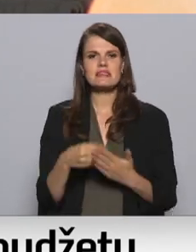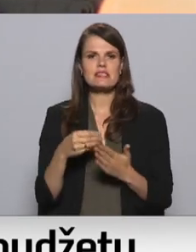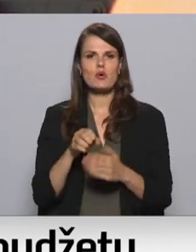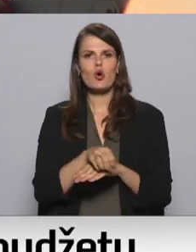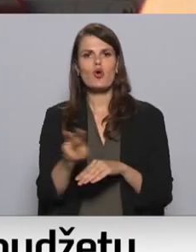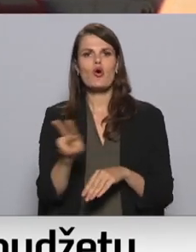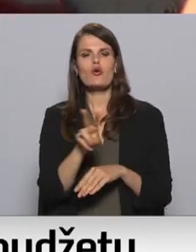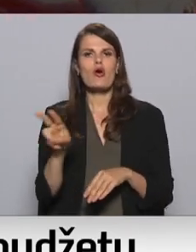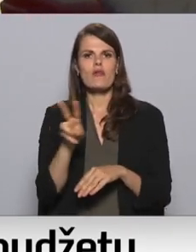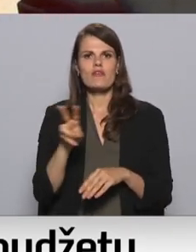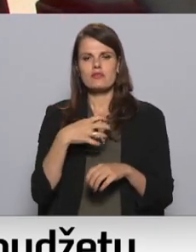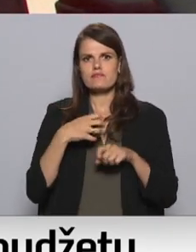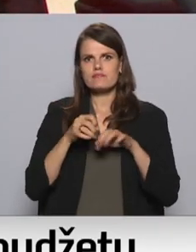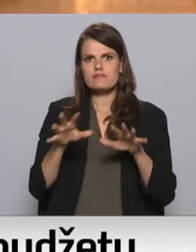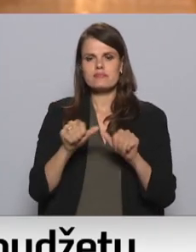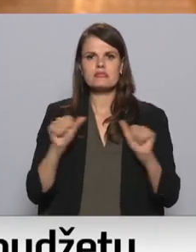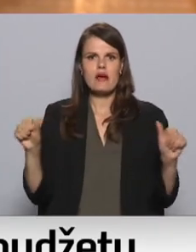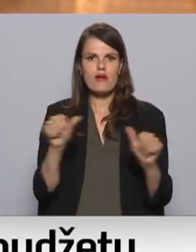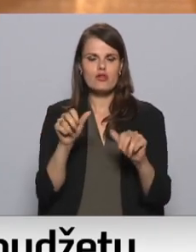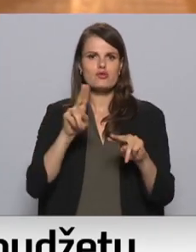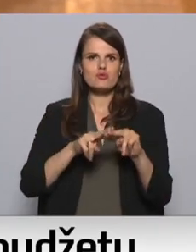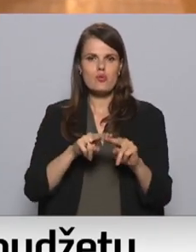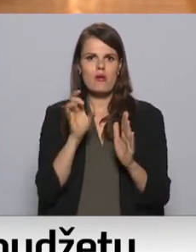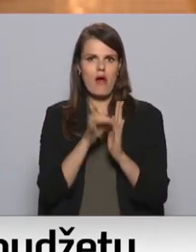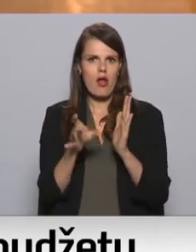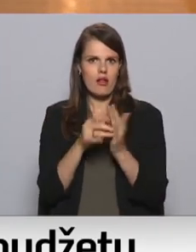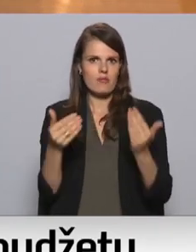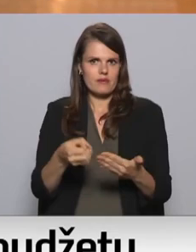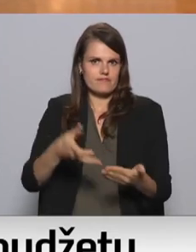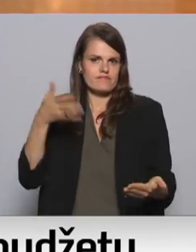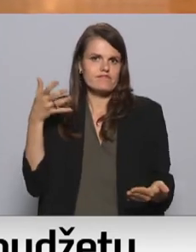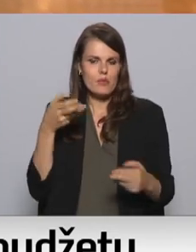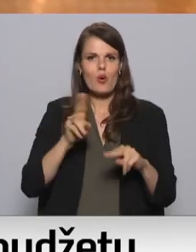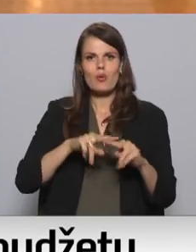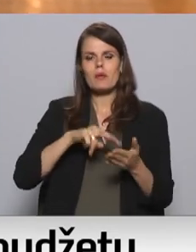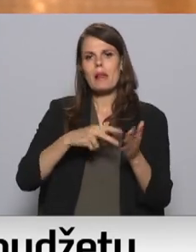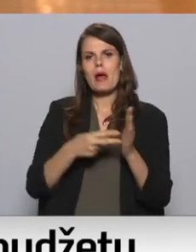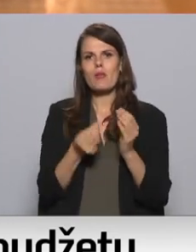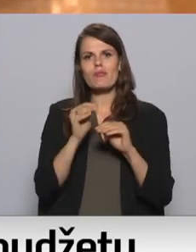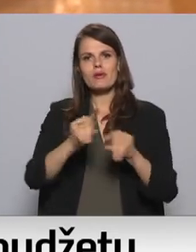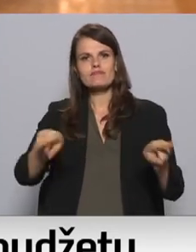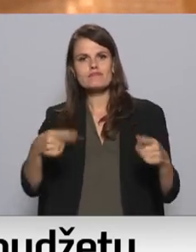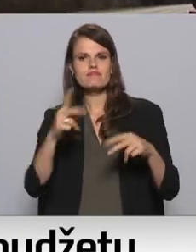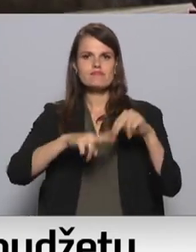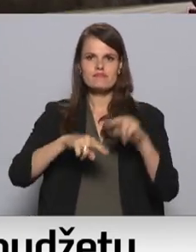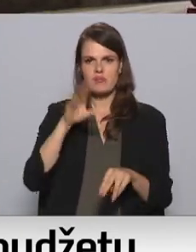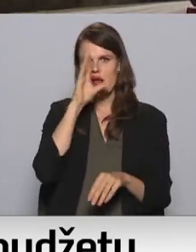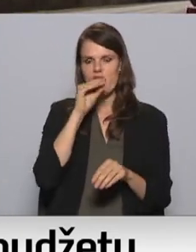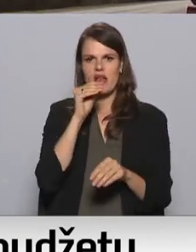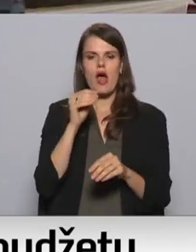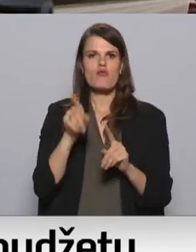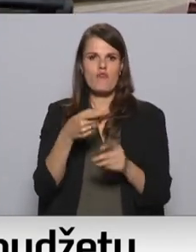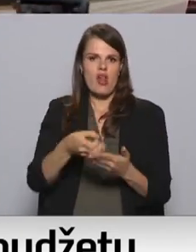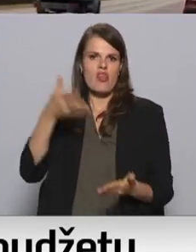Covid-19 pandēmijas savaldīšana un energoresursu dārdzība. Savukārt ieplānotās investīcijas varētu vēl vairāk kāpināt cenas